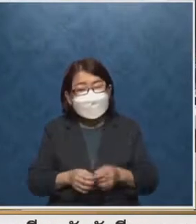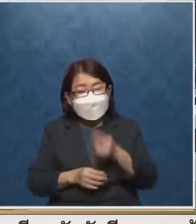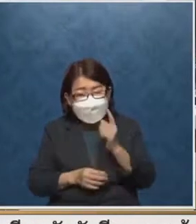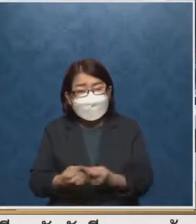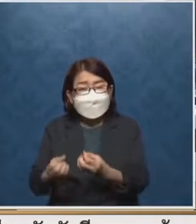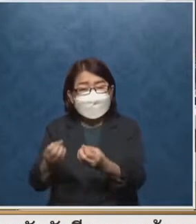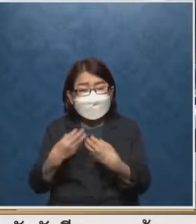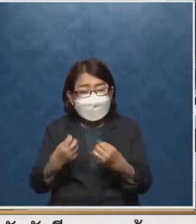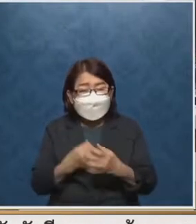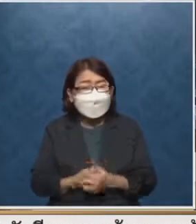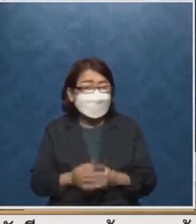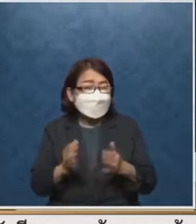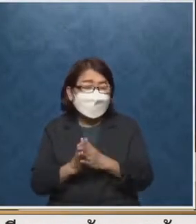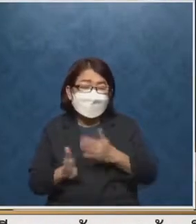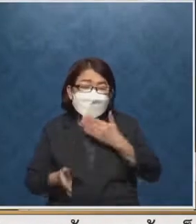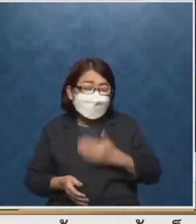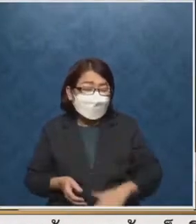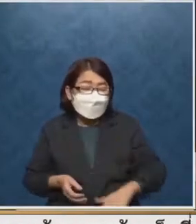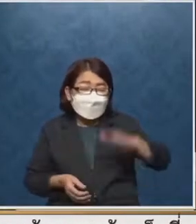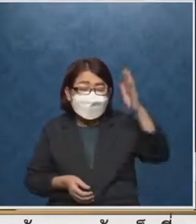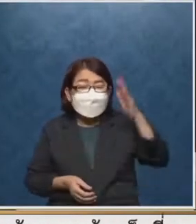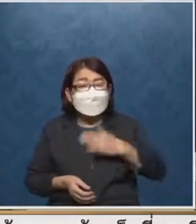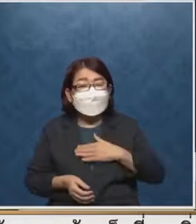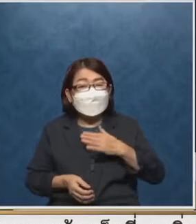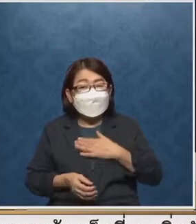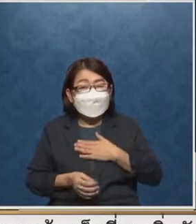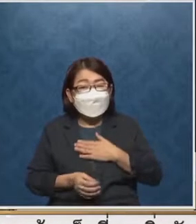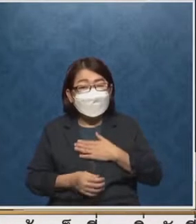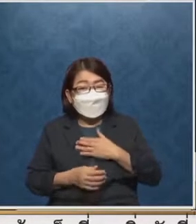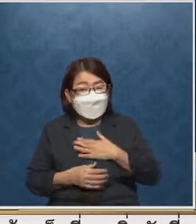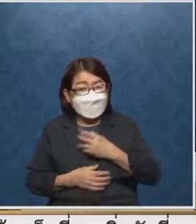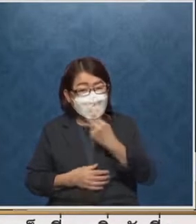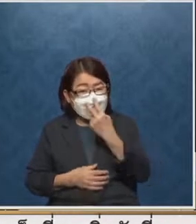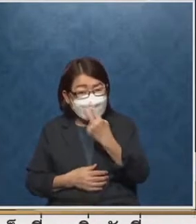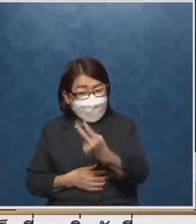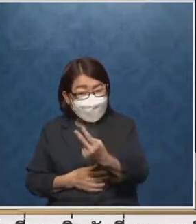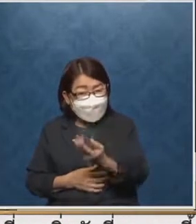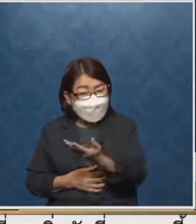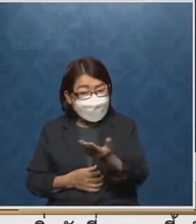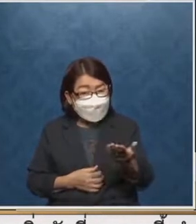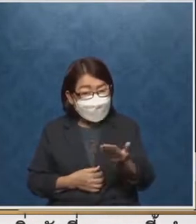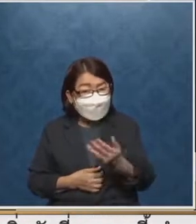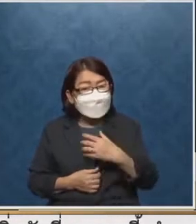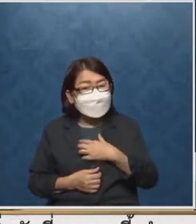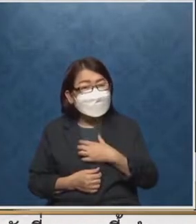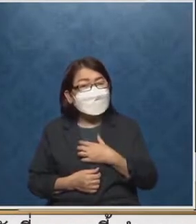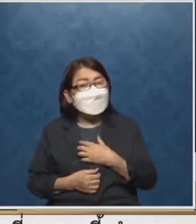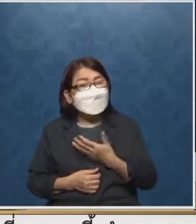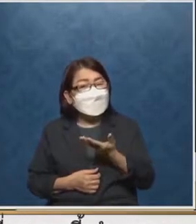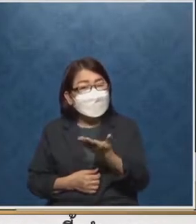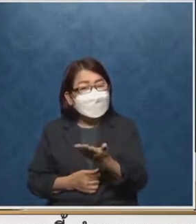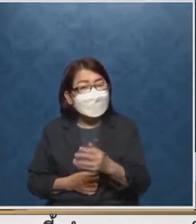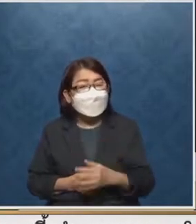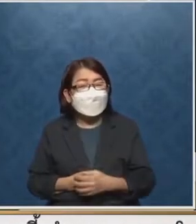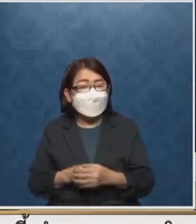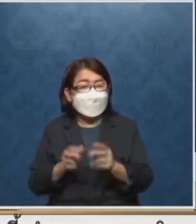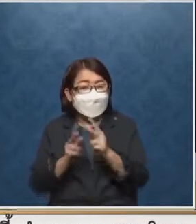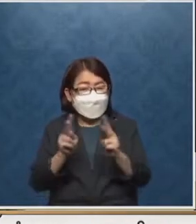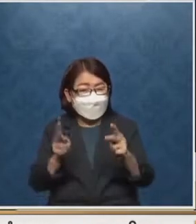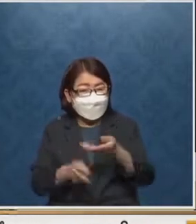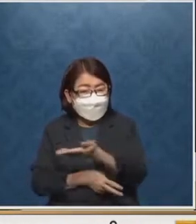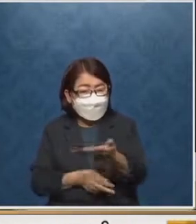และตลอดชีวิตผมเนี่ยเท่าที่ผมได้เห็นทั้งหมดเนี่ยก็อยากให้ท่านทางกองทุนนะครับได้รับฟังผมด้ว